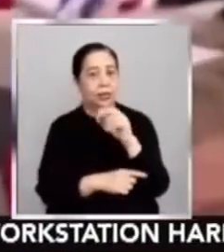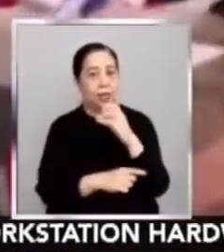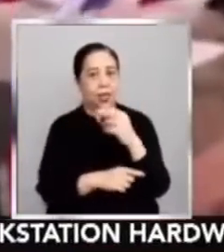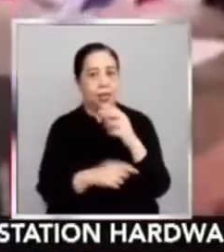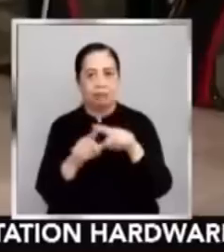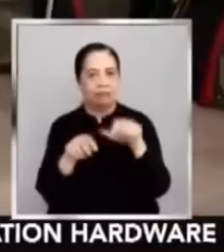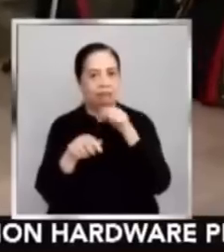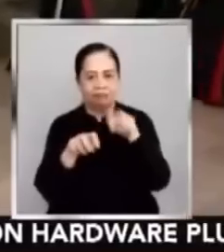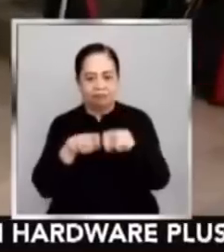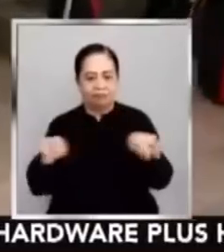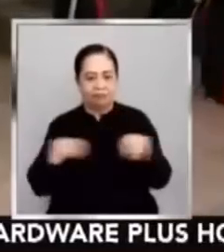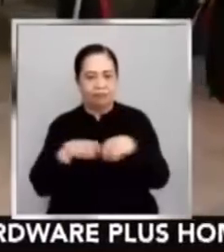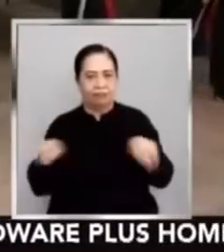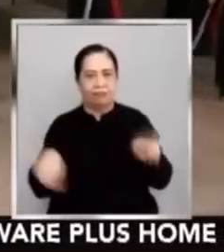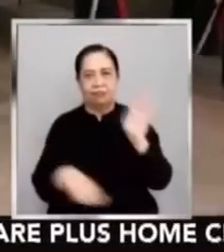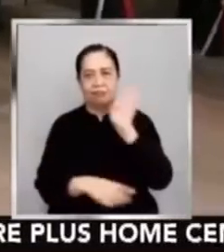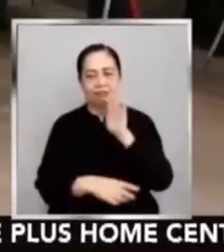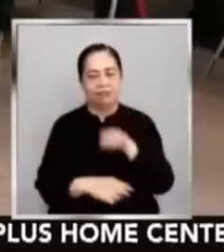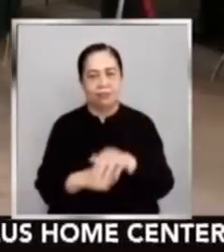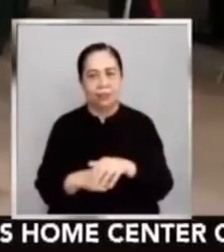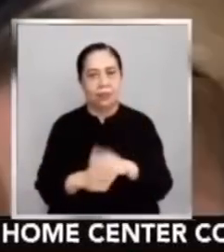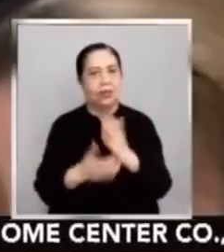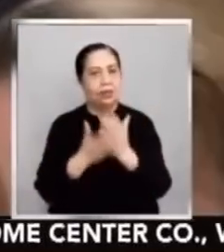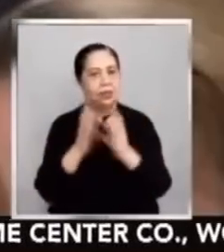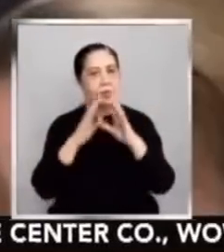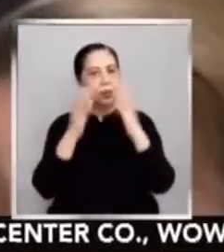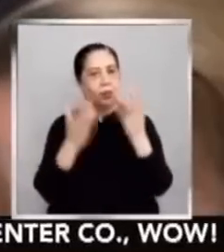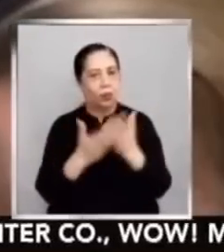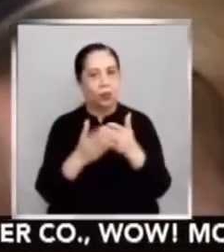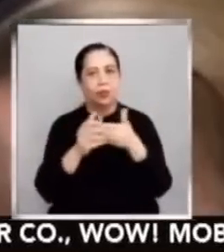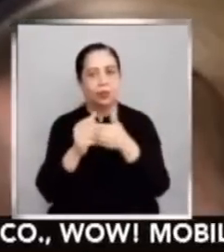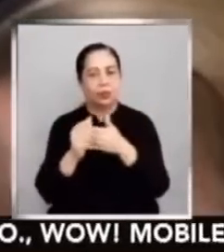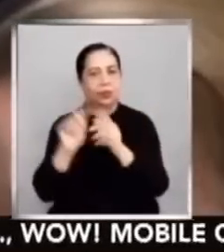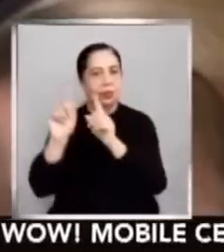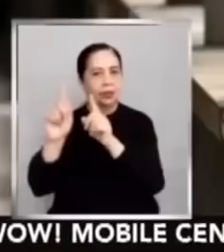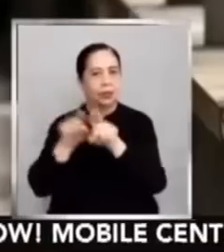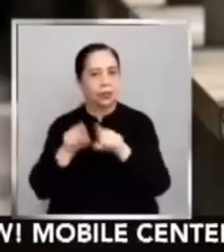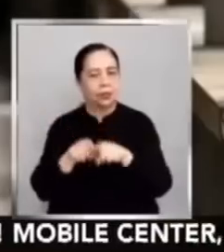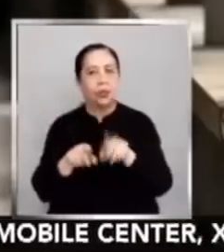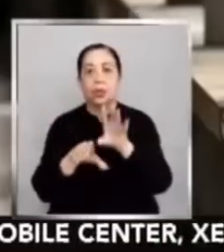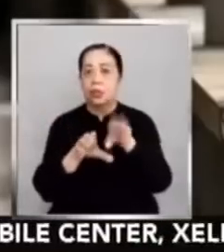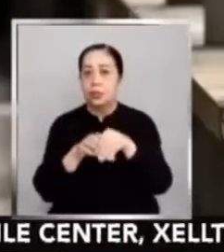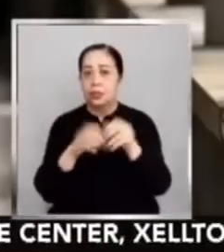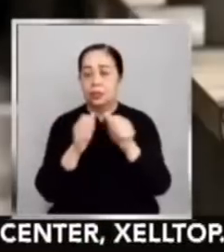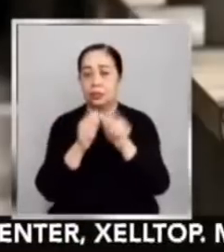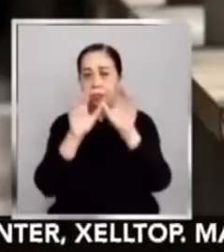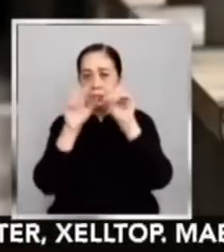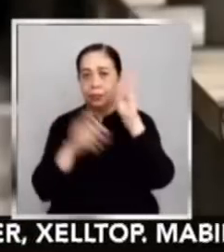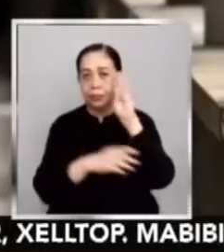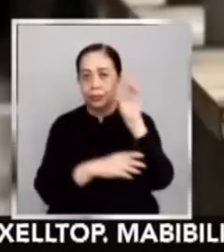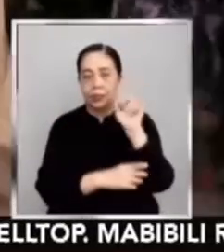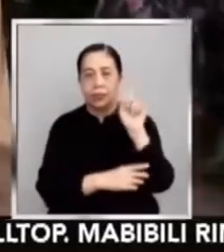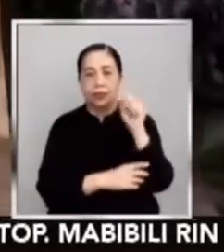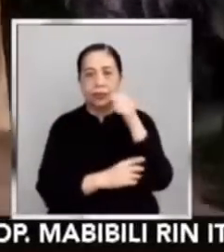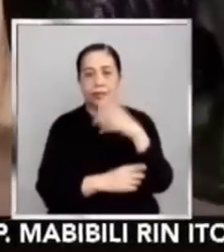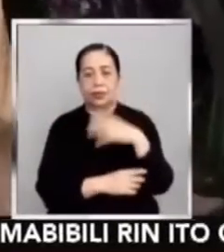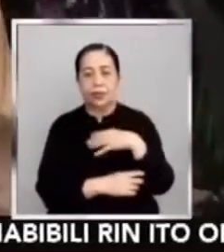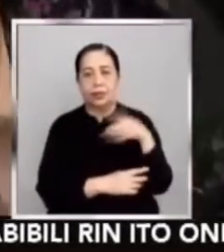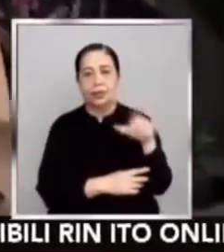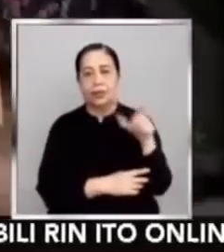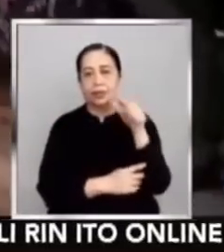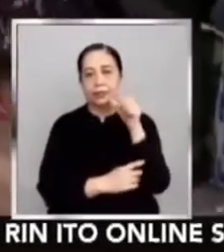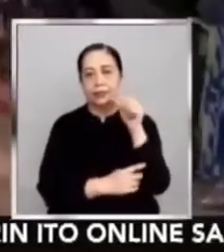kanyang kapatid. Ilang world leader din ang nasa koronasyon kabilang sina Pangulong Bongbong Marcos at First Lady Lisa Araneta Marcos.